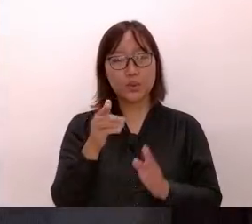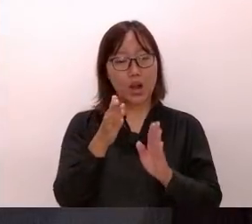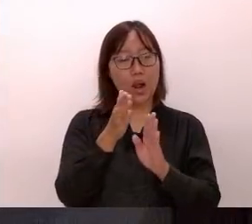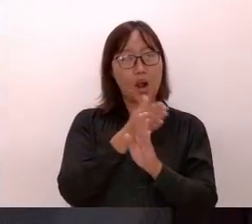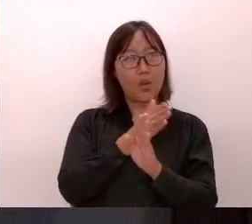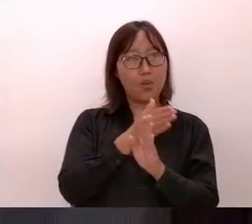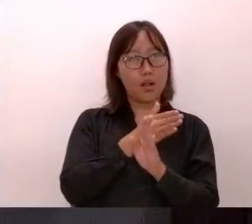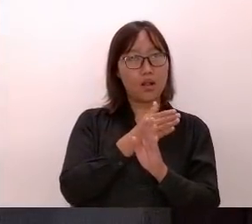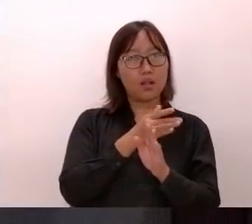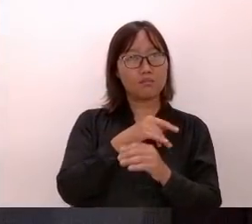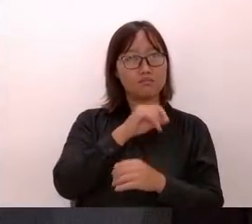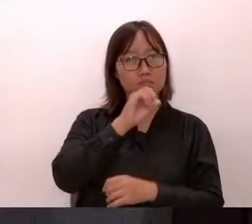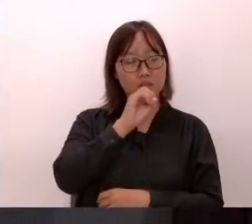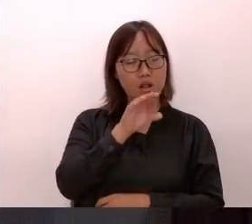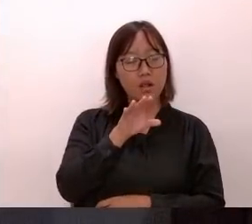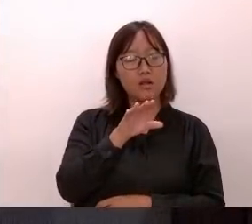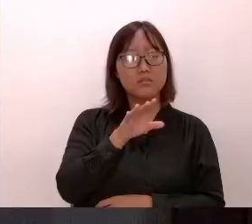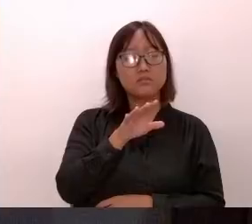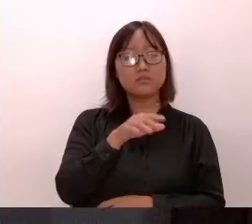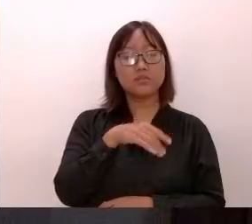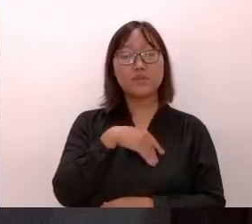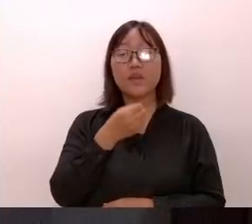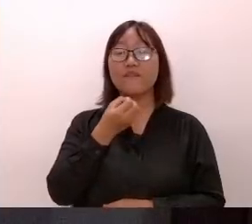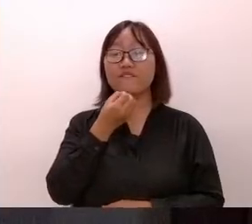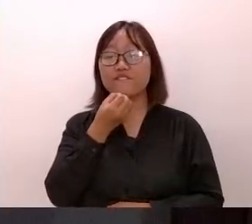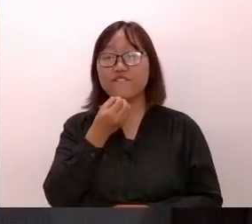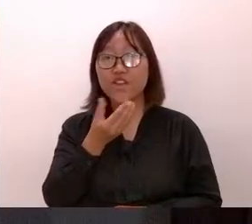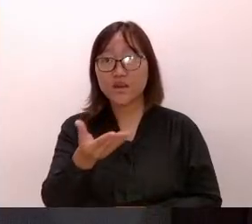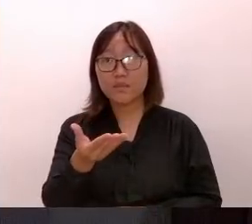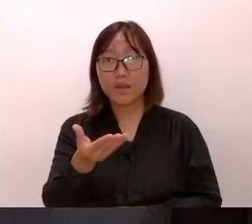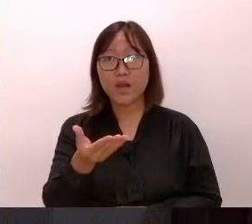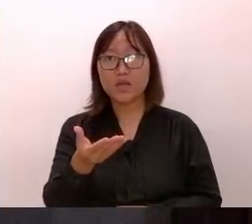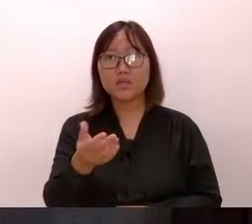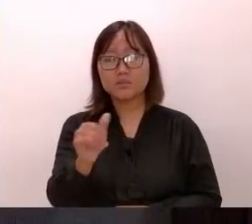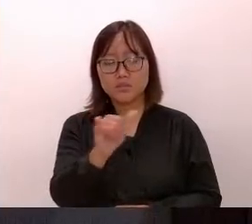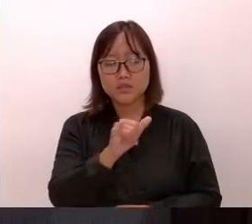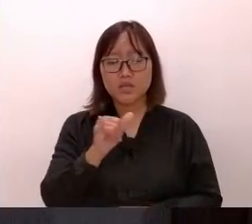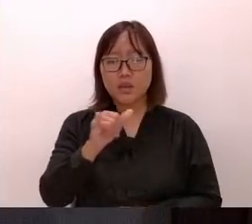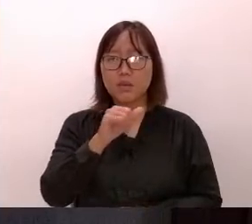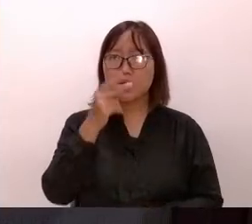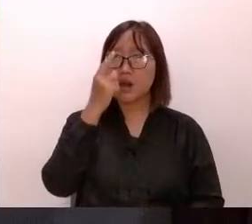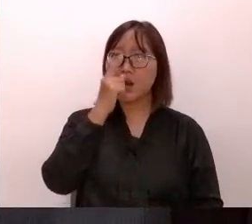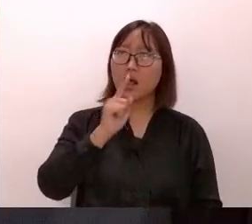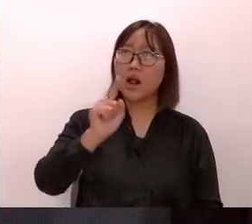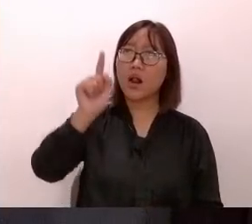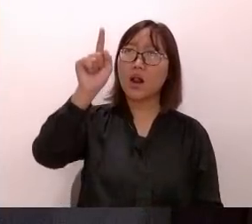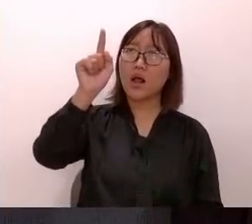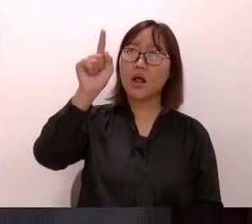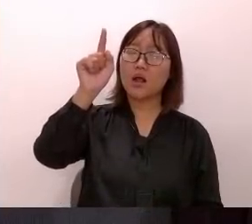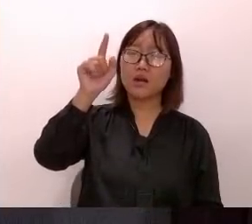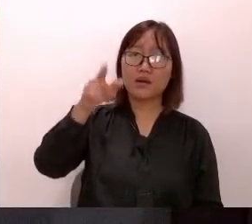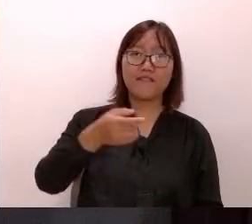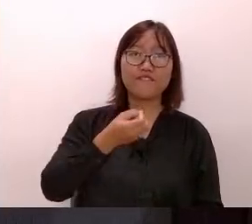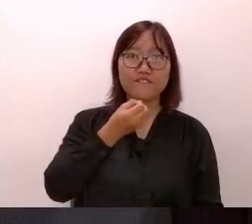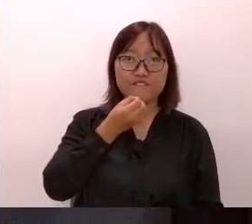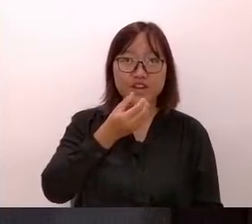Hai pada mulanya adalah Firman Firman itu bersama-sama dengan Allah dan firman itu Allah